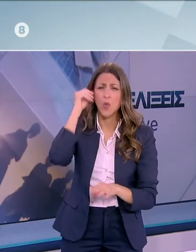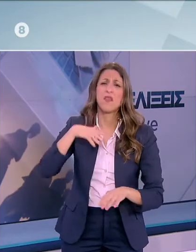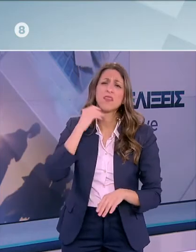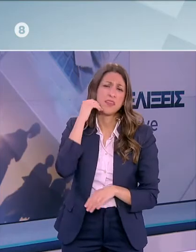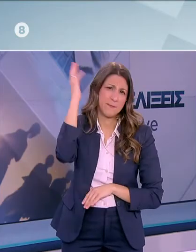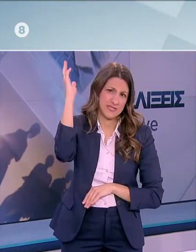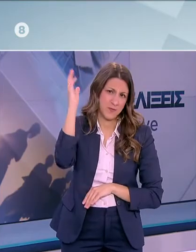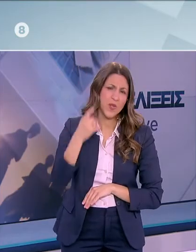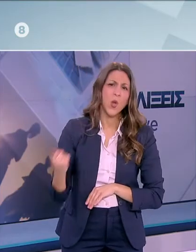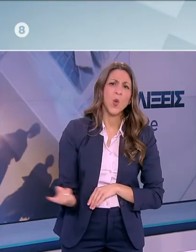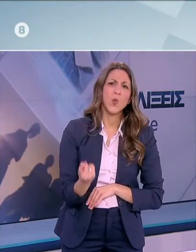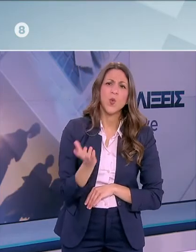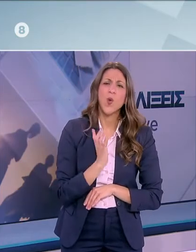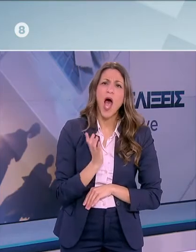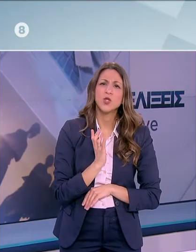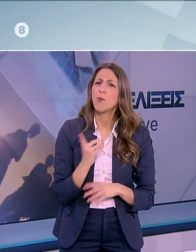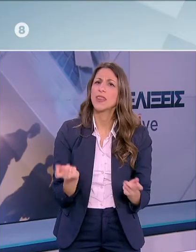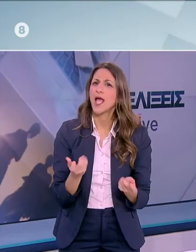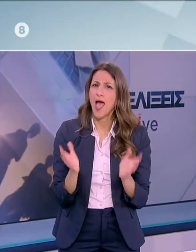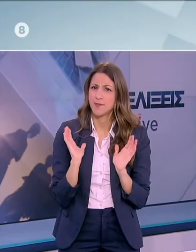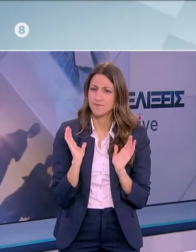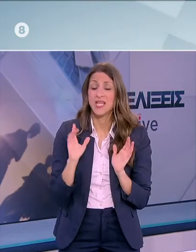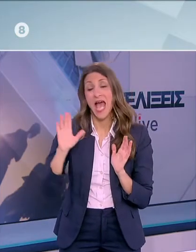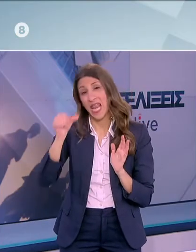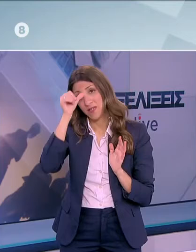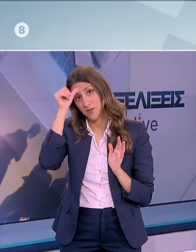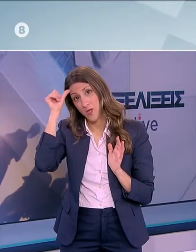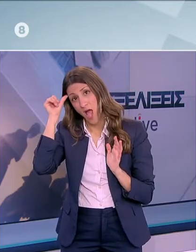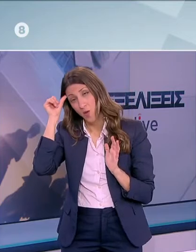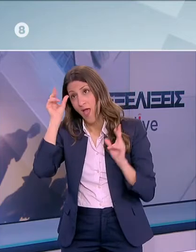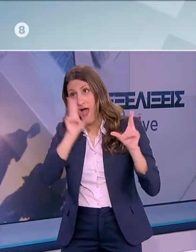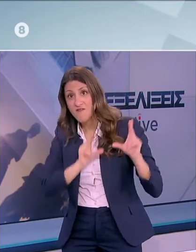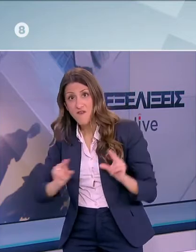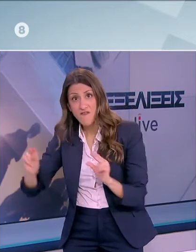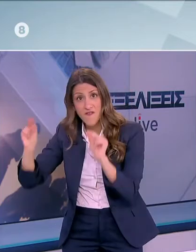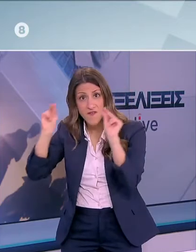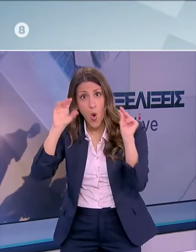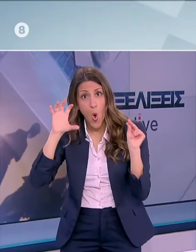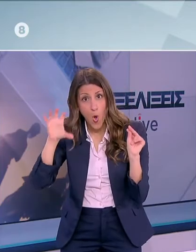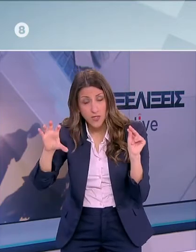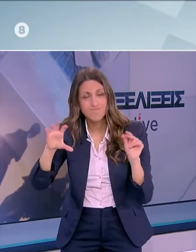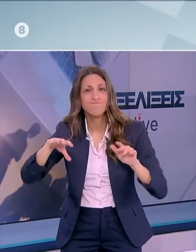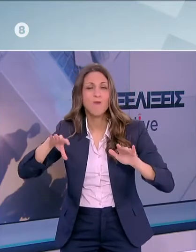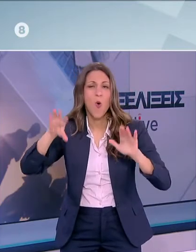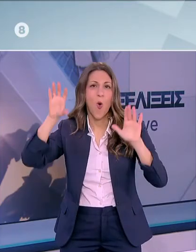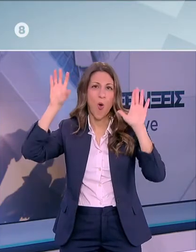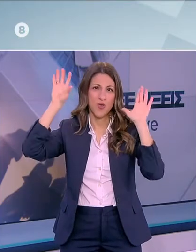ο κόσμος το καλοκαίρι έχει και νότιο ημισφαίριο. Κάτι που το βλέπουμε και με τη γρήπη. Οι επιδημίες της γρήπης στο νότιο ημισφαίριο είναι